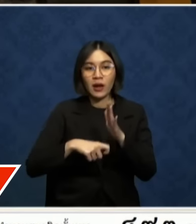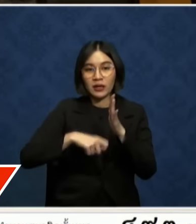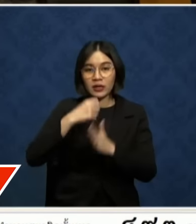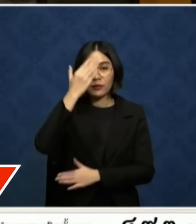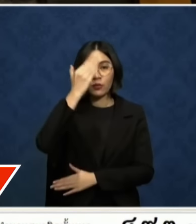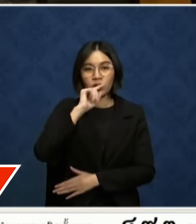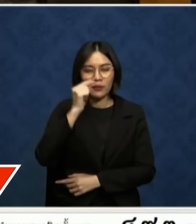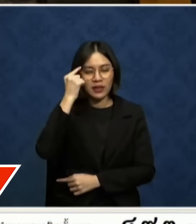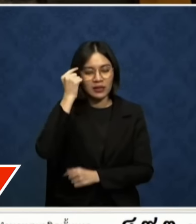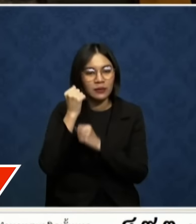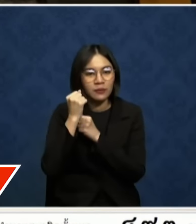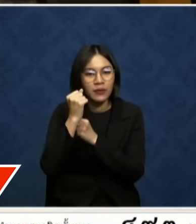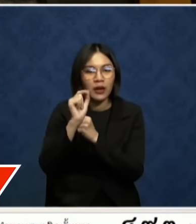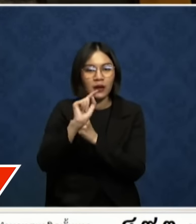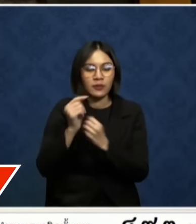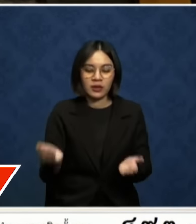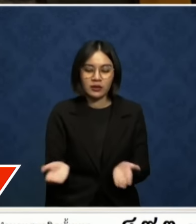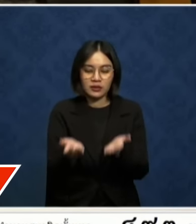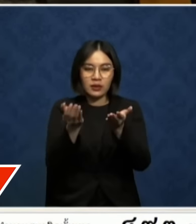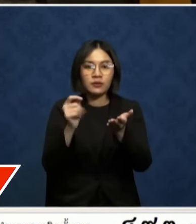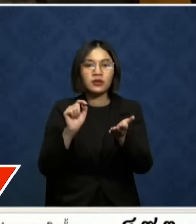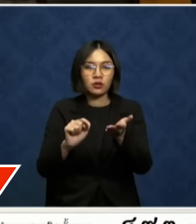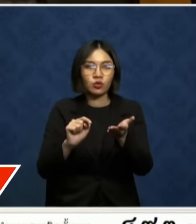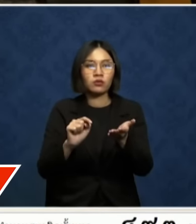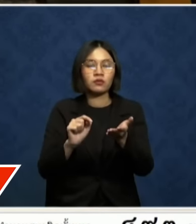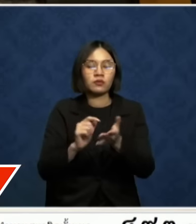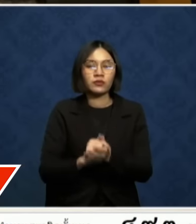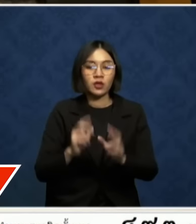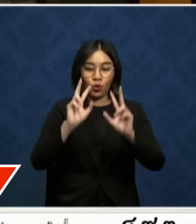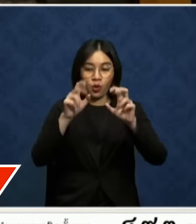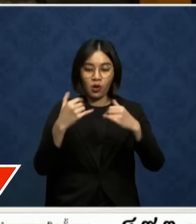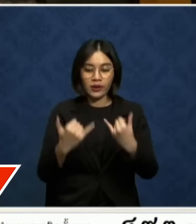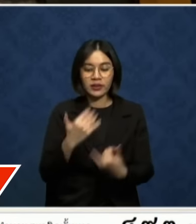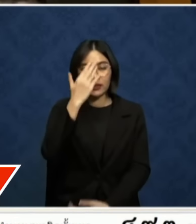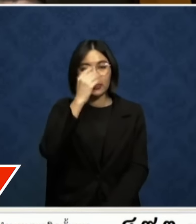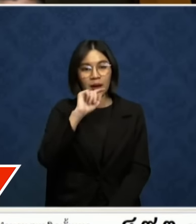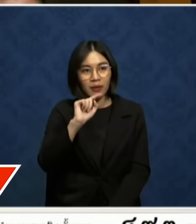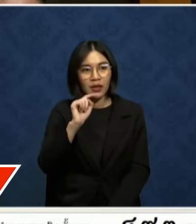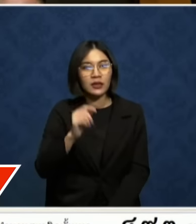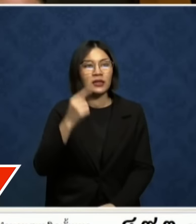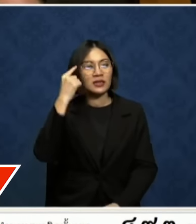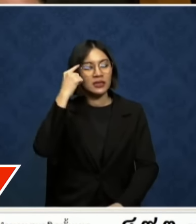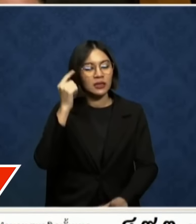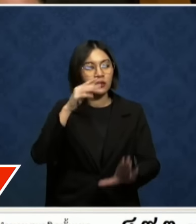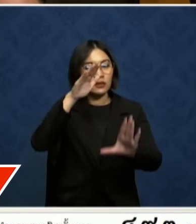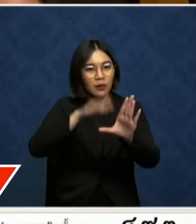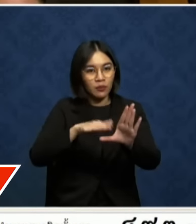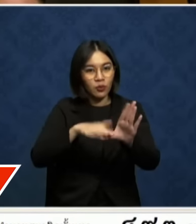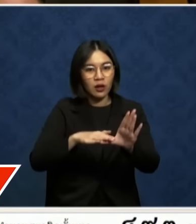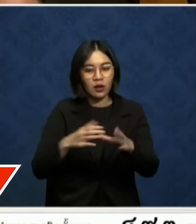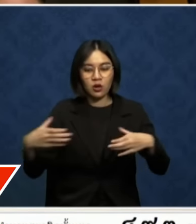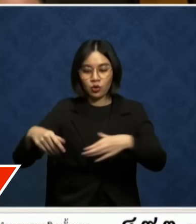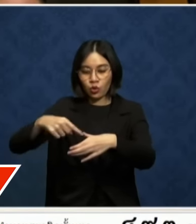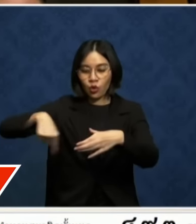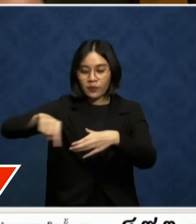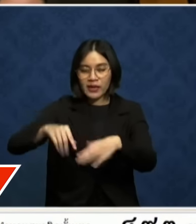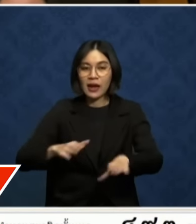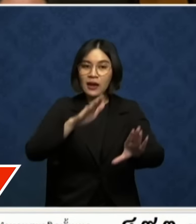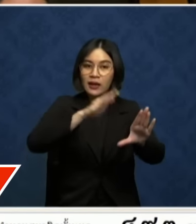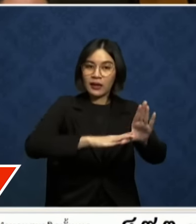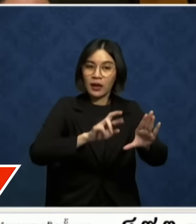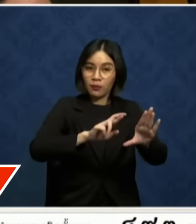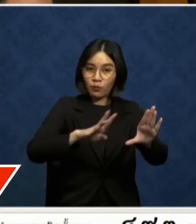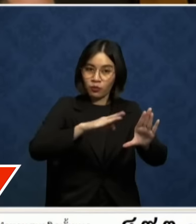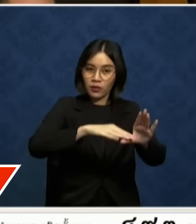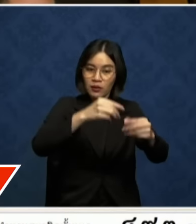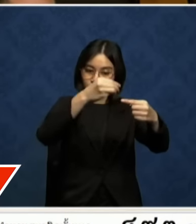ราถึงพยายามนะครับที่จะผลักดันเรื่องนี้นะครับโดยเราหวังว่าเราจะขึ้นทะเบียนนะครับเอาคนเหล่านี้ขึ้นมาในระบบให้มากที่สุดเท่าที่จะเป็นไป